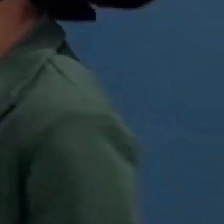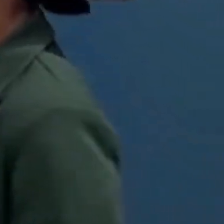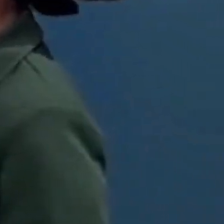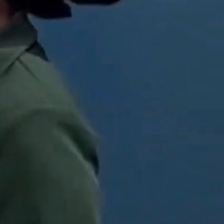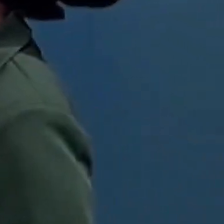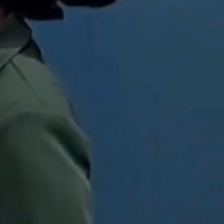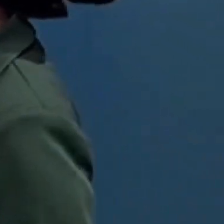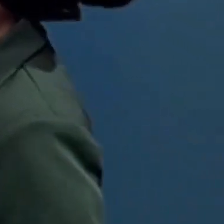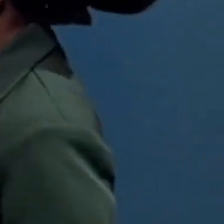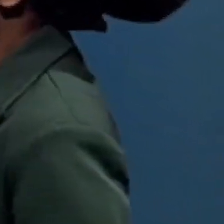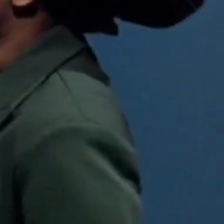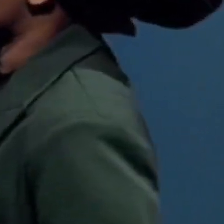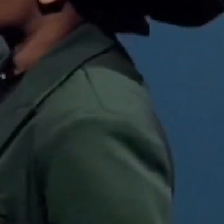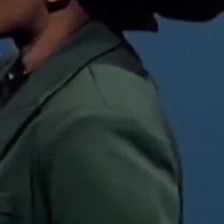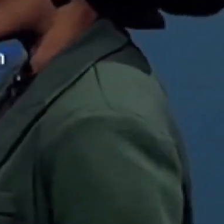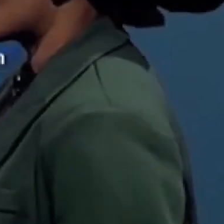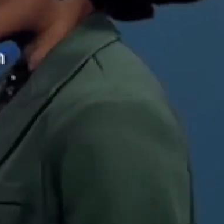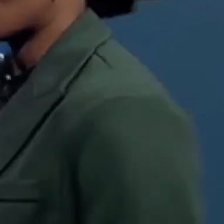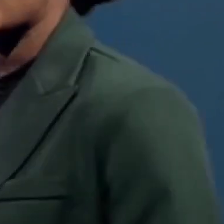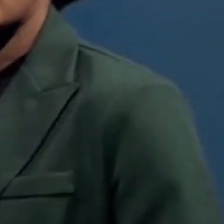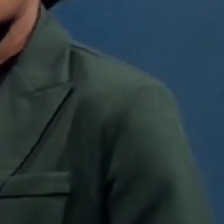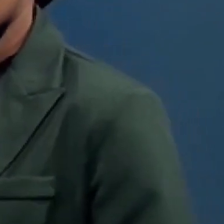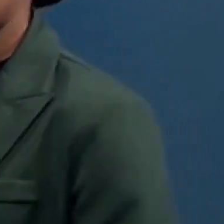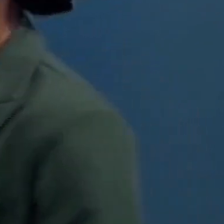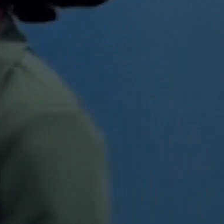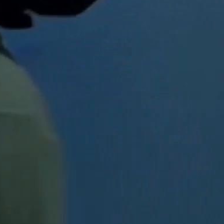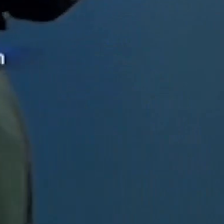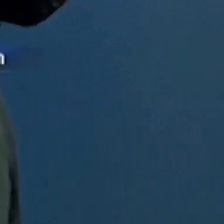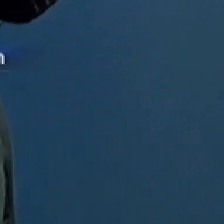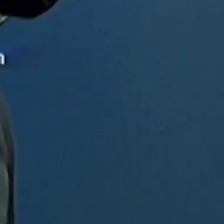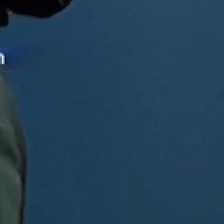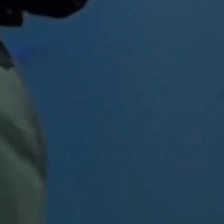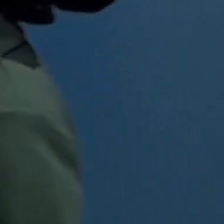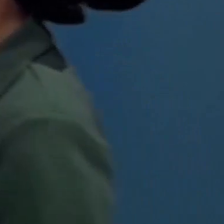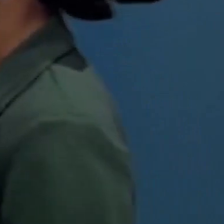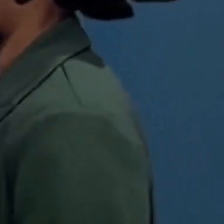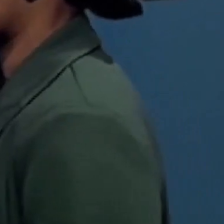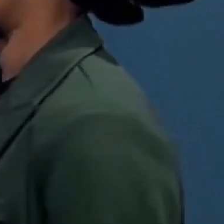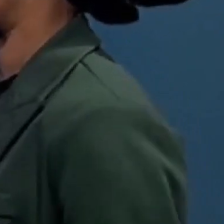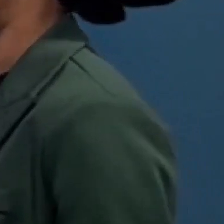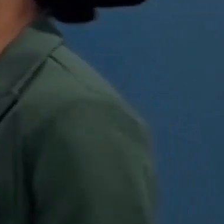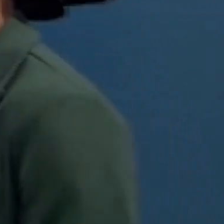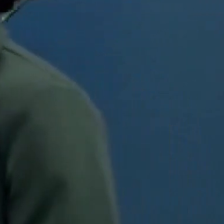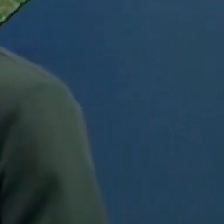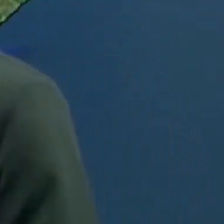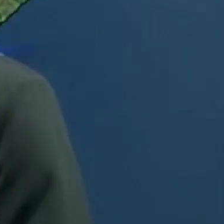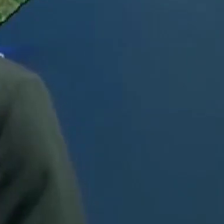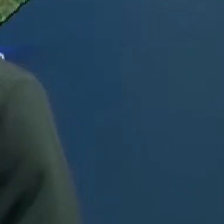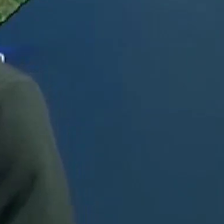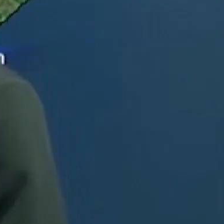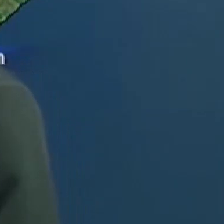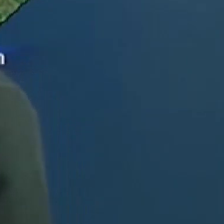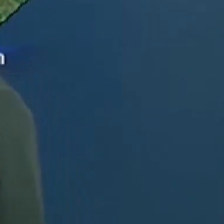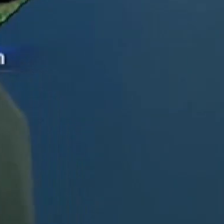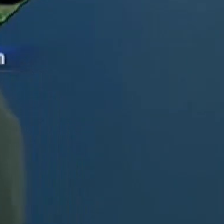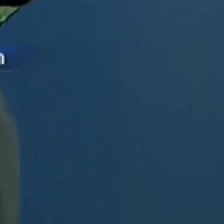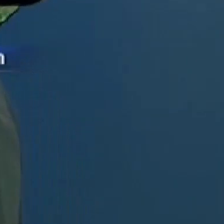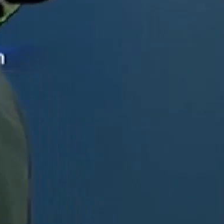Thapameng Eastern Cape le teng mo provinceng go lebega go itekanetse thata go na le tlhabo letsatsi Craddock e tla nna tsididi ka digata di le 2 go a